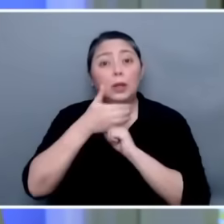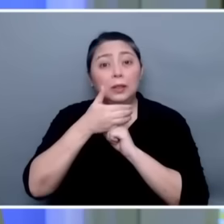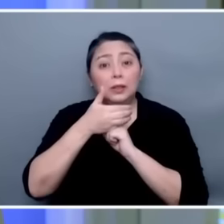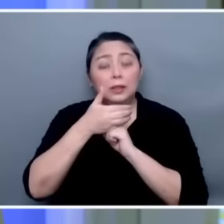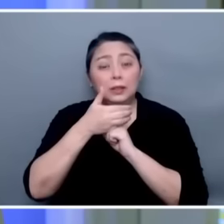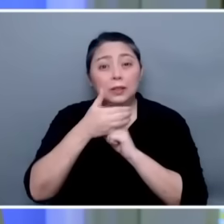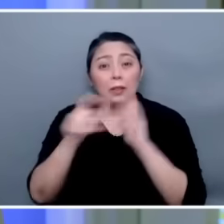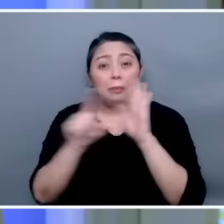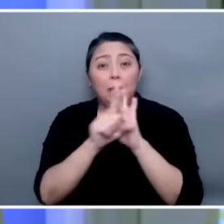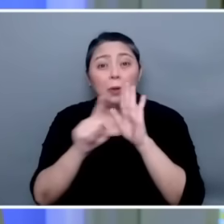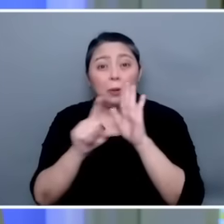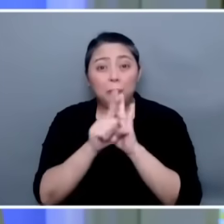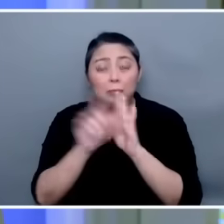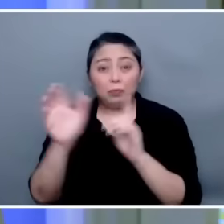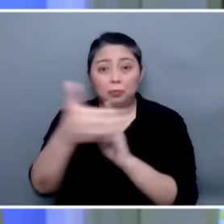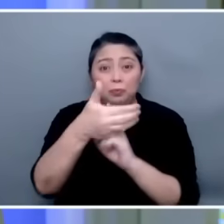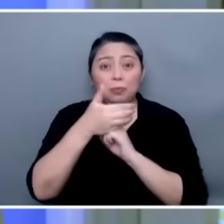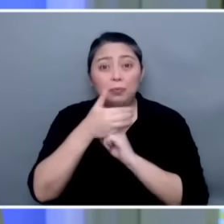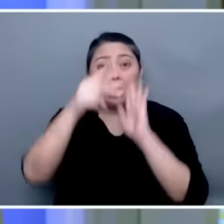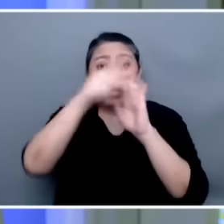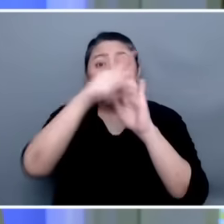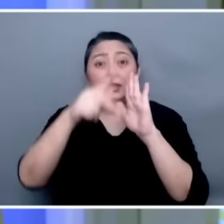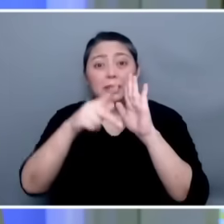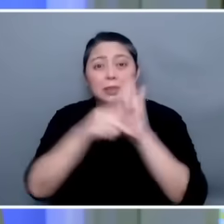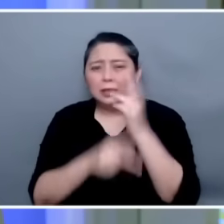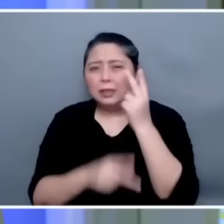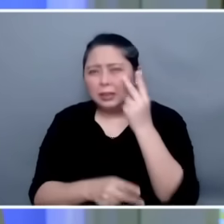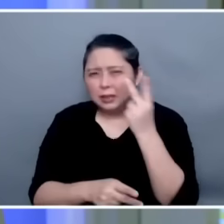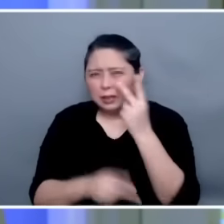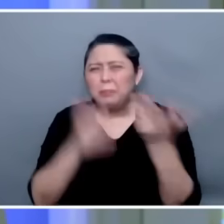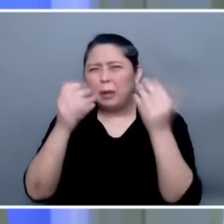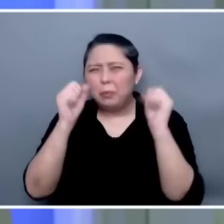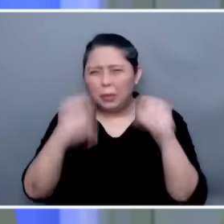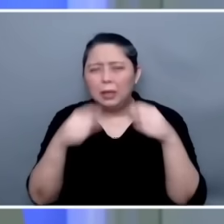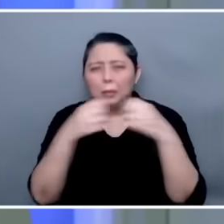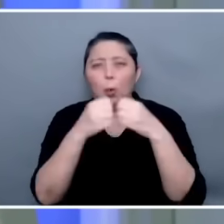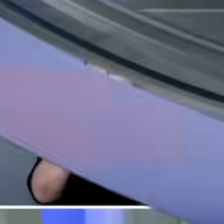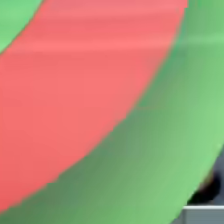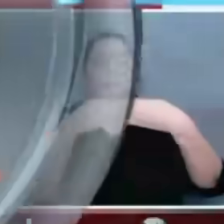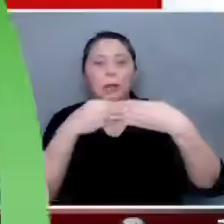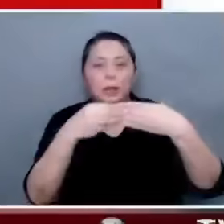Presidential Advisor Joey Concepcion. Magpapatrol, Rafael Osan.